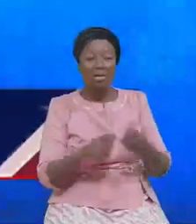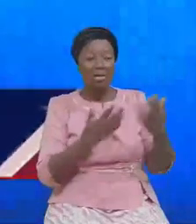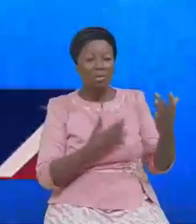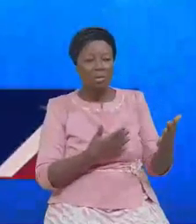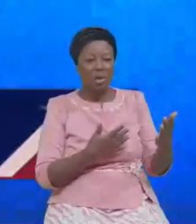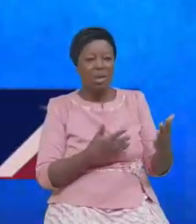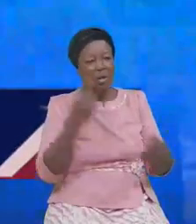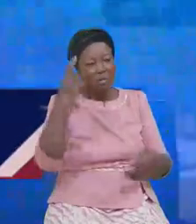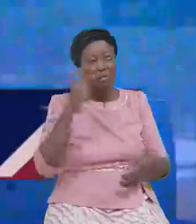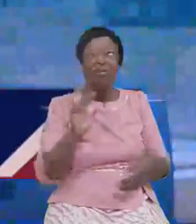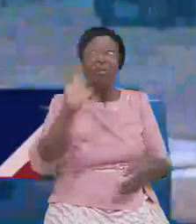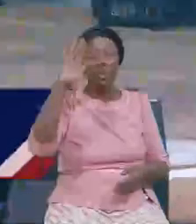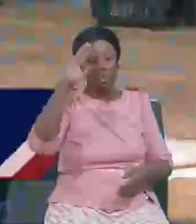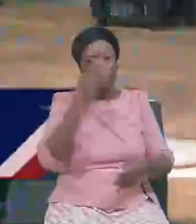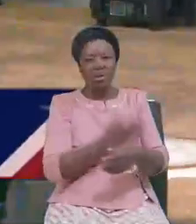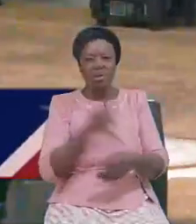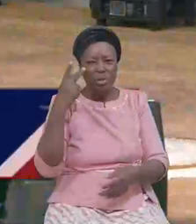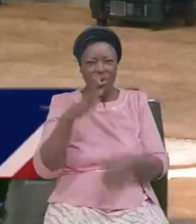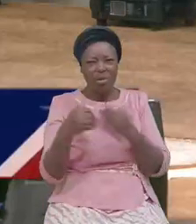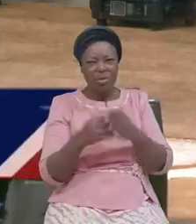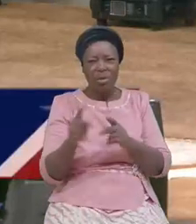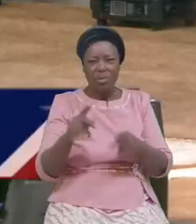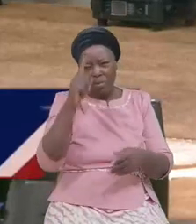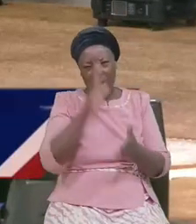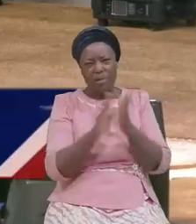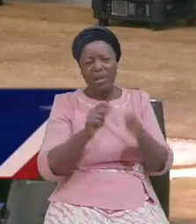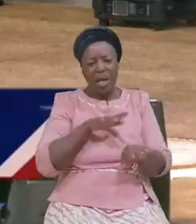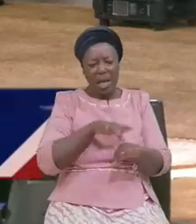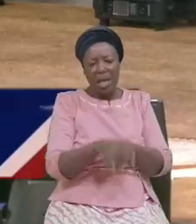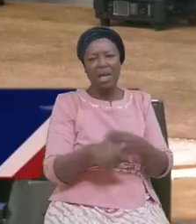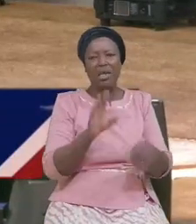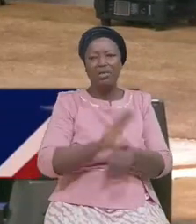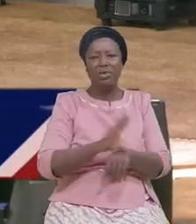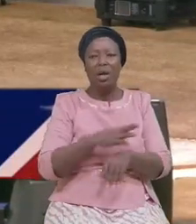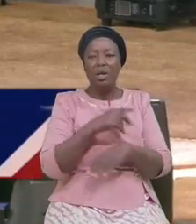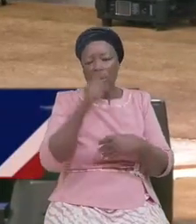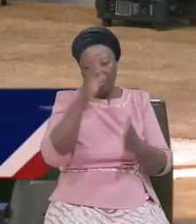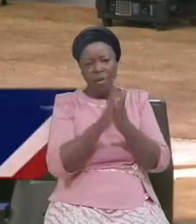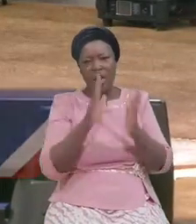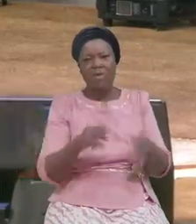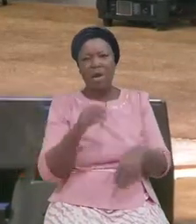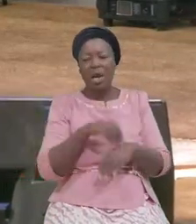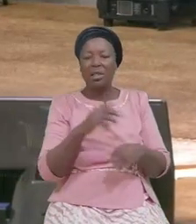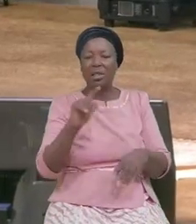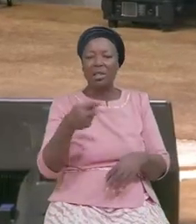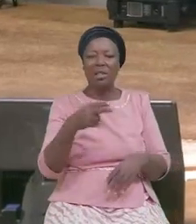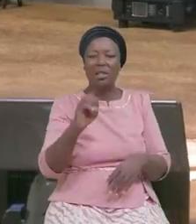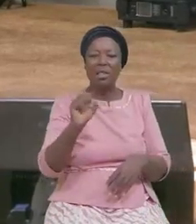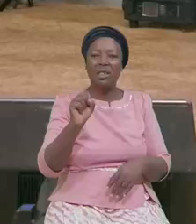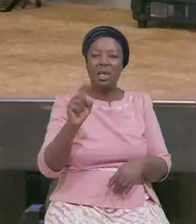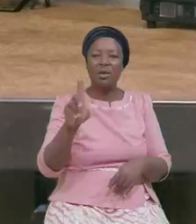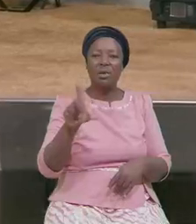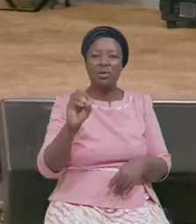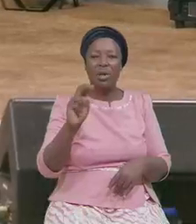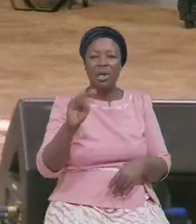et pour attendre des cieux son fils. Vous voyez, les chrétiens de l'Ancien Testament, du Nouveau Testament, les chrétiens de l'Église